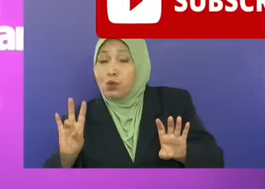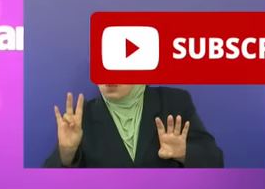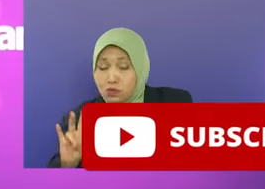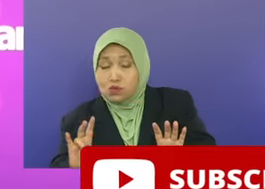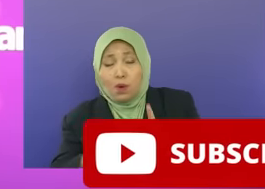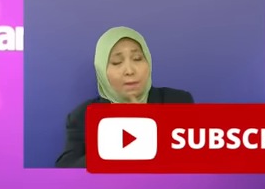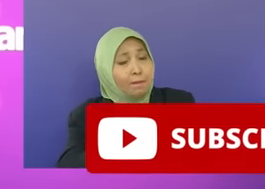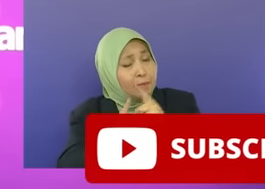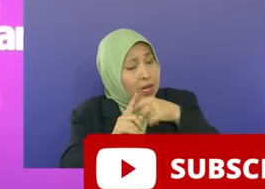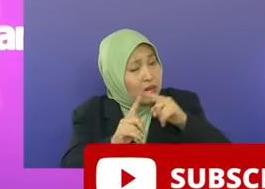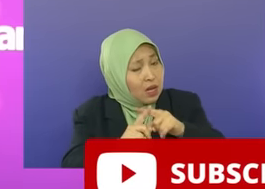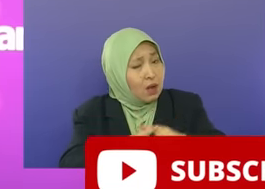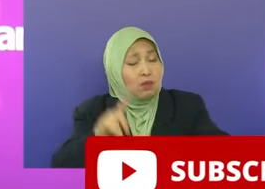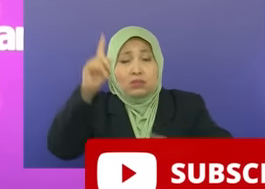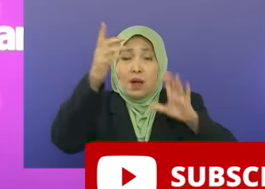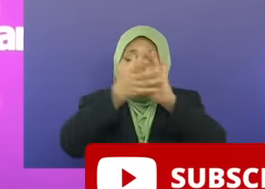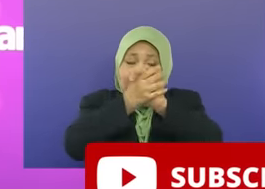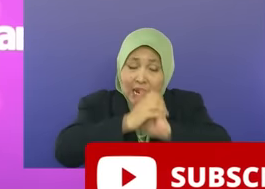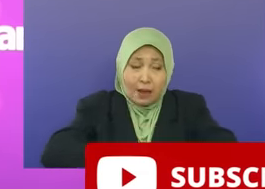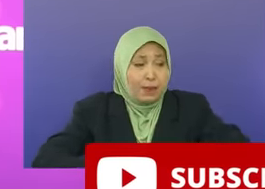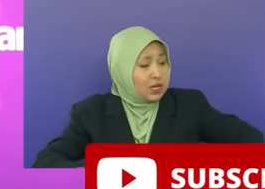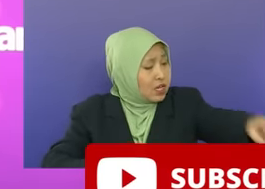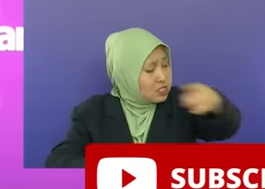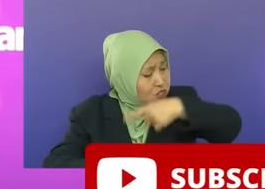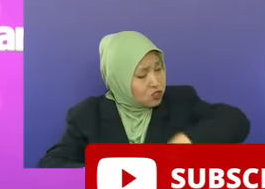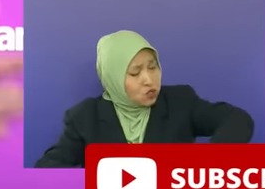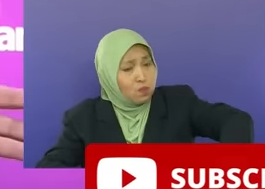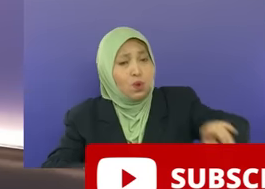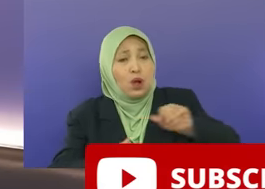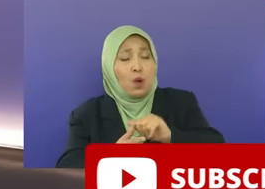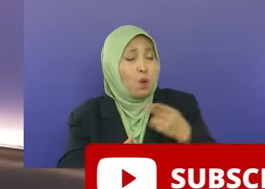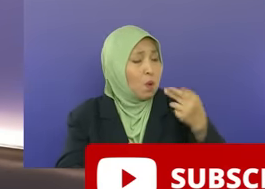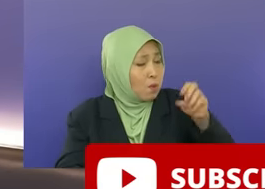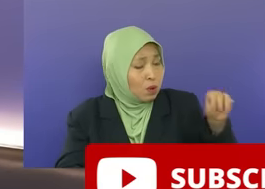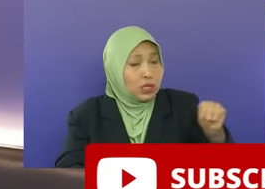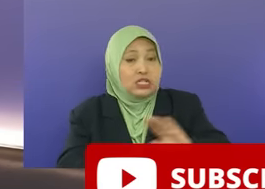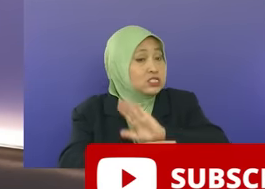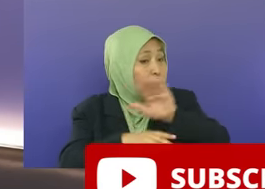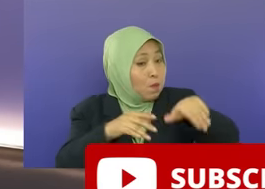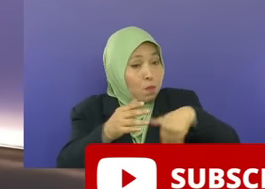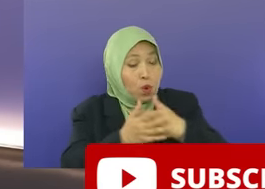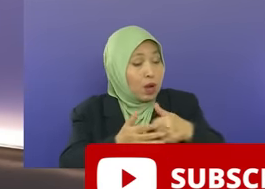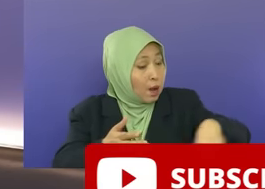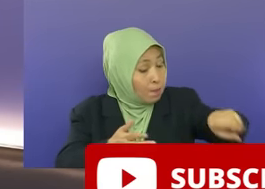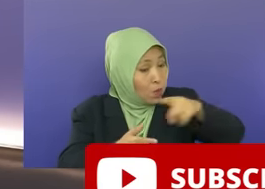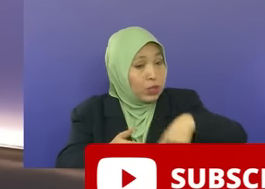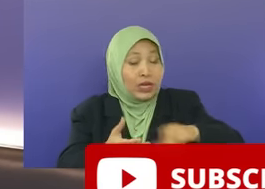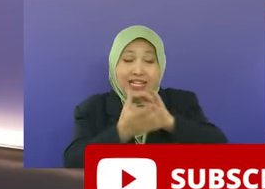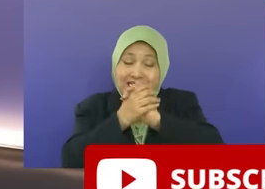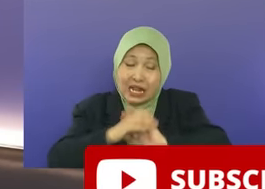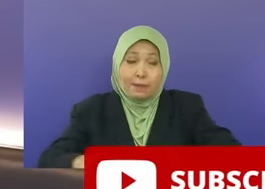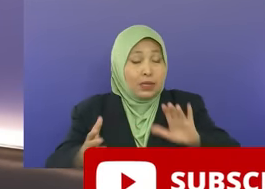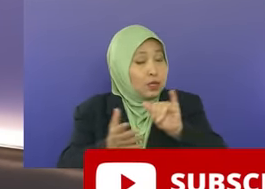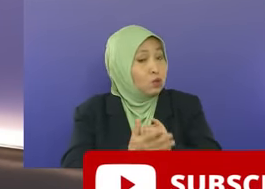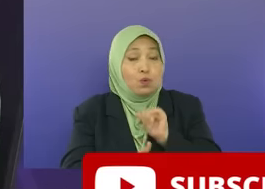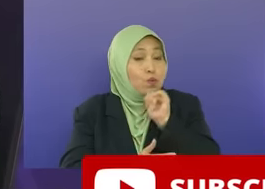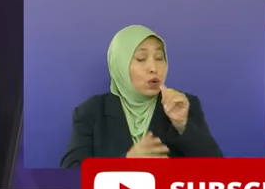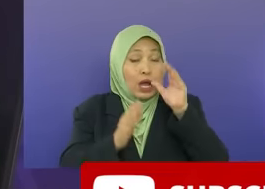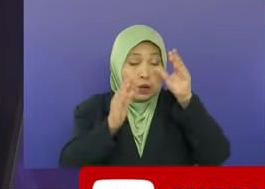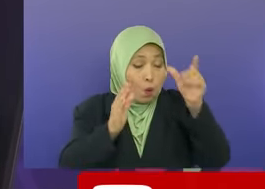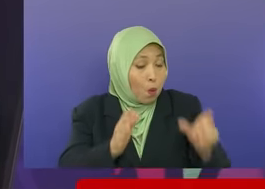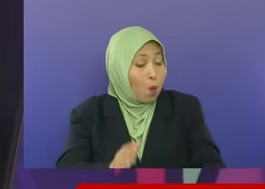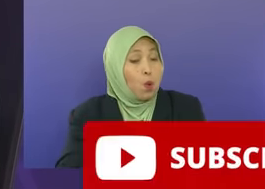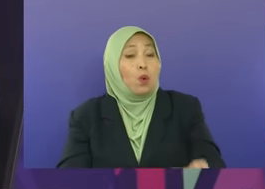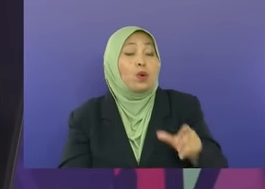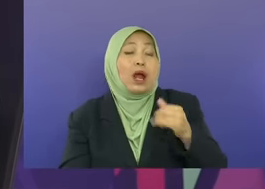kami menyelamatkan kamu semua hukum itu maksudnya kamu semua misalnya tapi eee yang diselamatkannya itu bukannya orang Yahudi